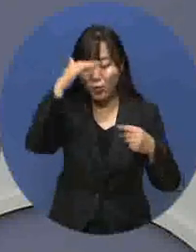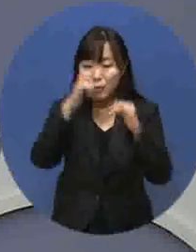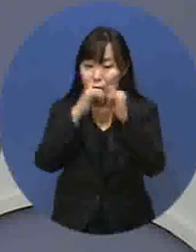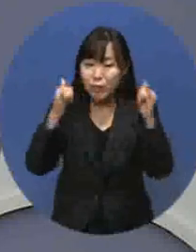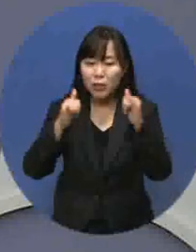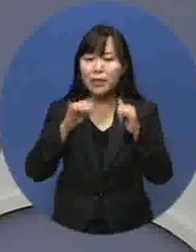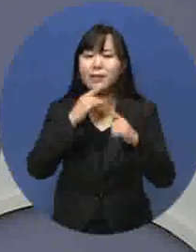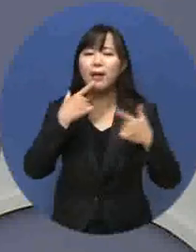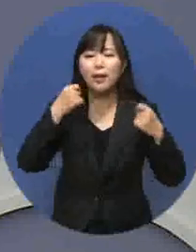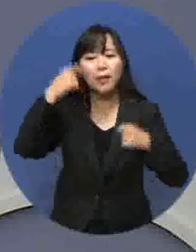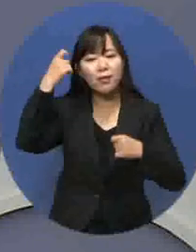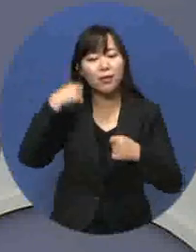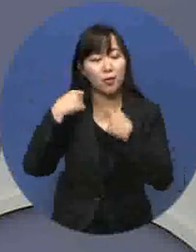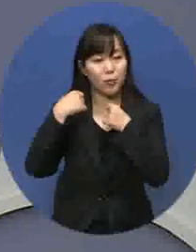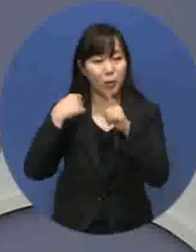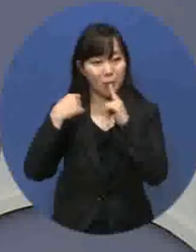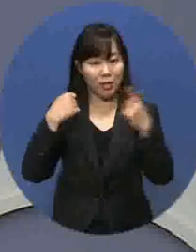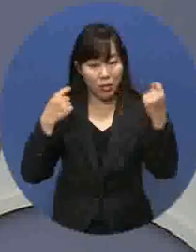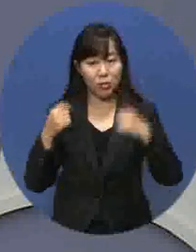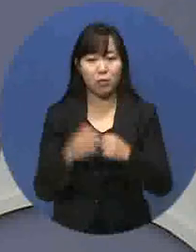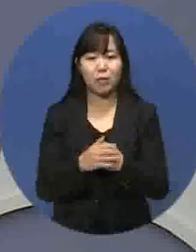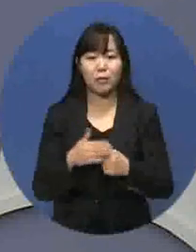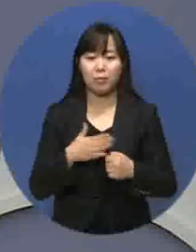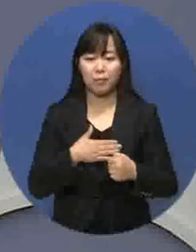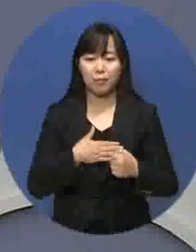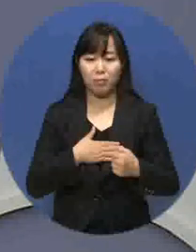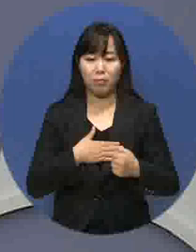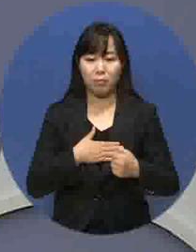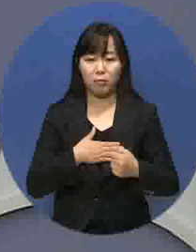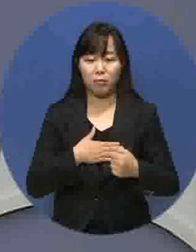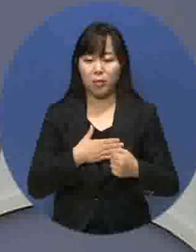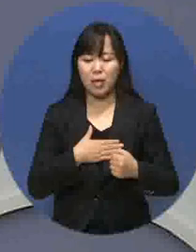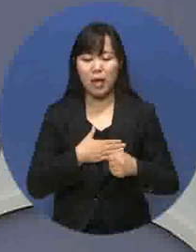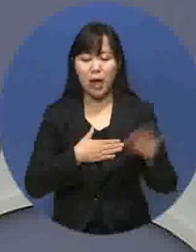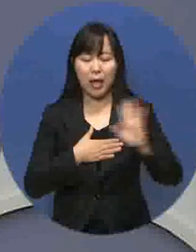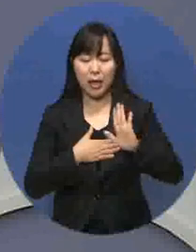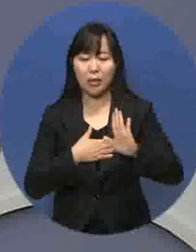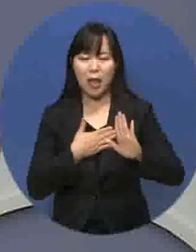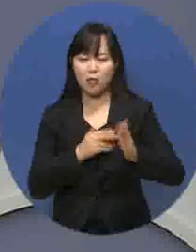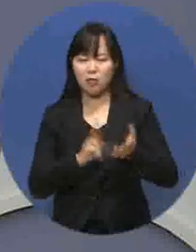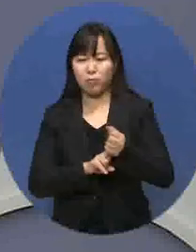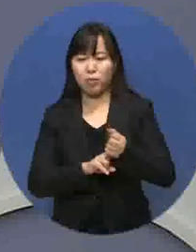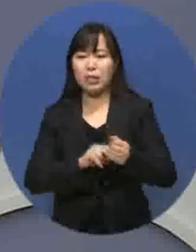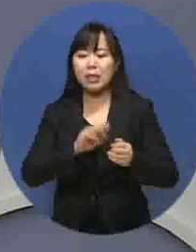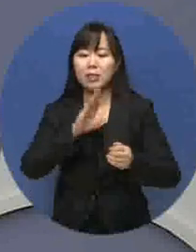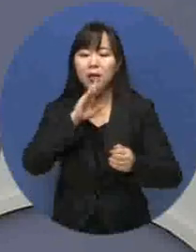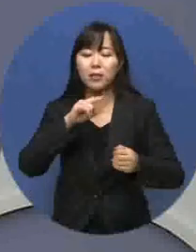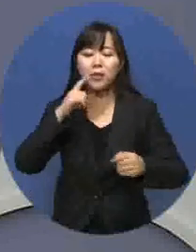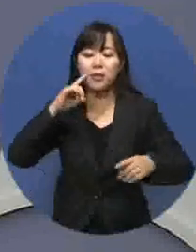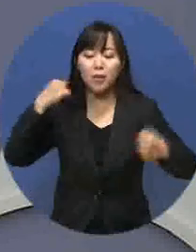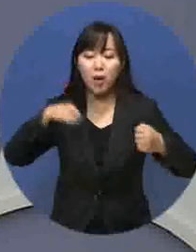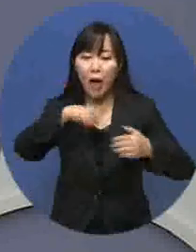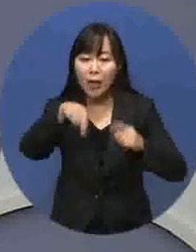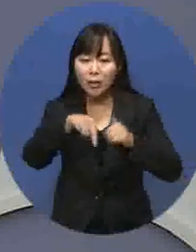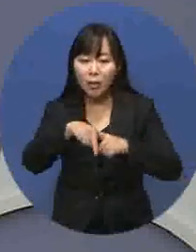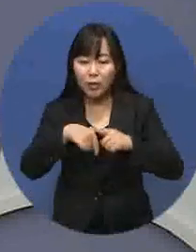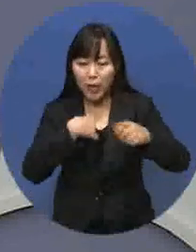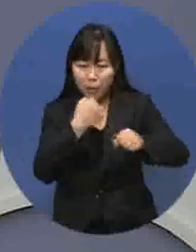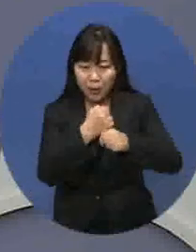좋겠다고 하는데 결국은 이제 본인이 안 보이고 사실은 이제 그 극 중에서 창조된